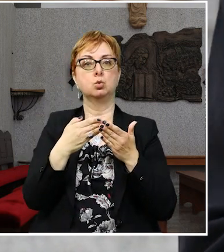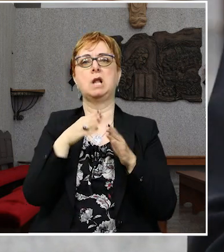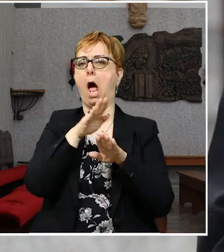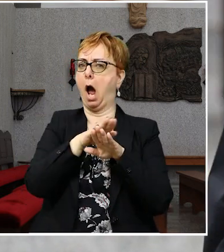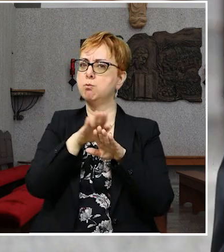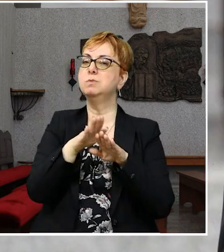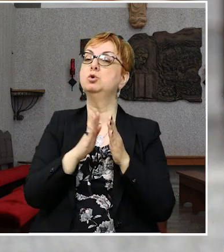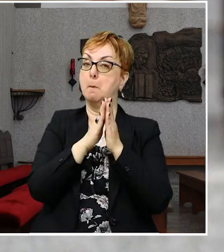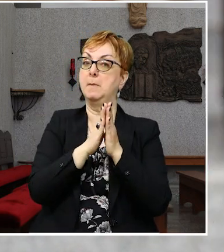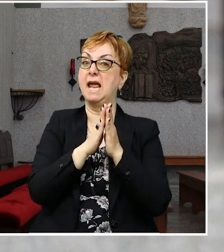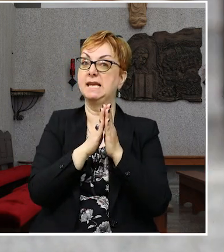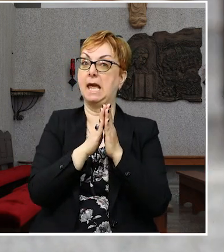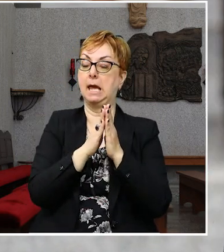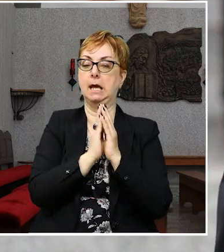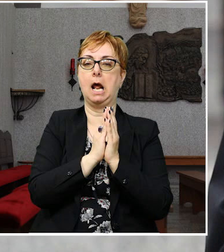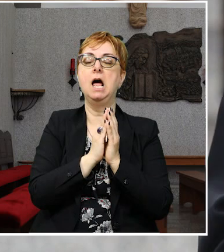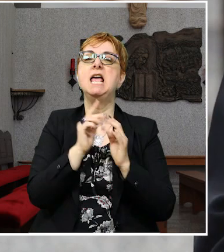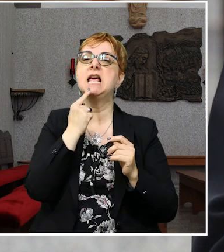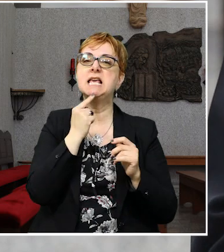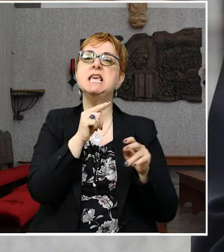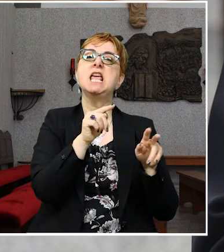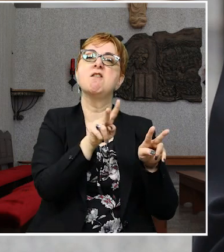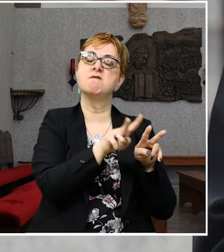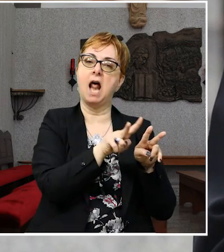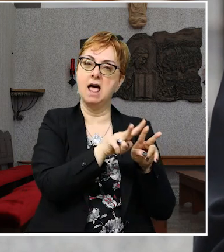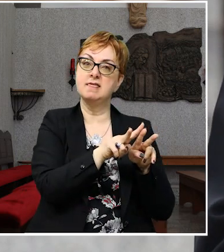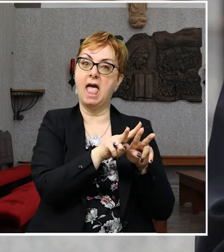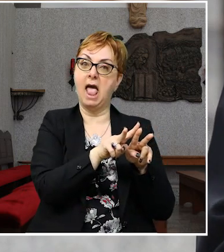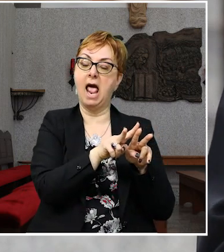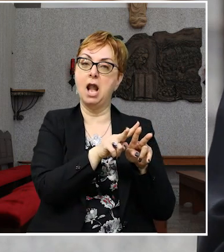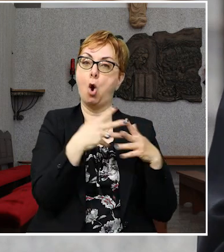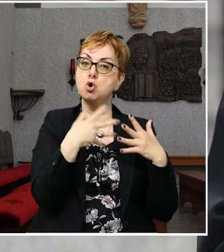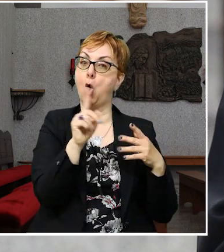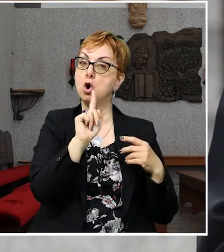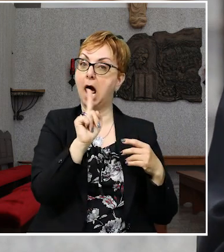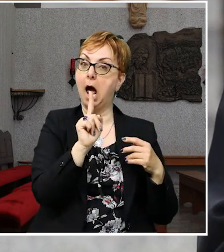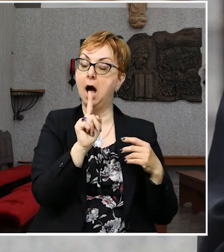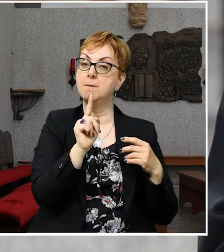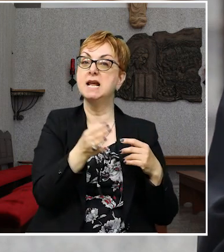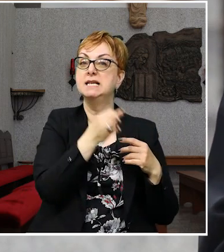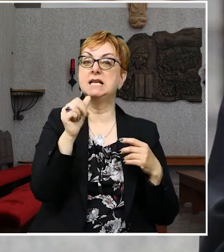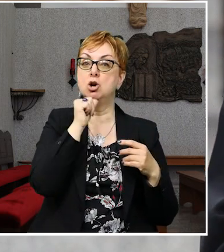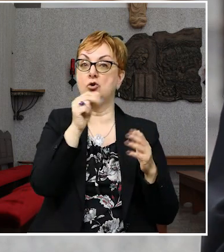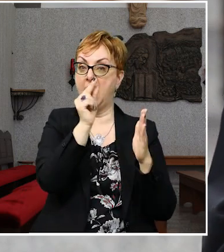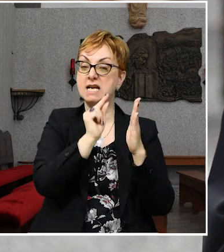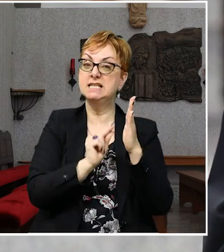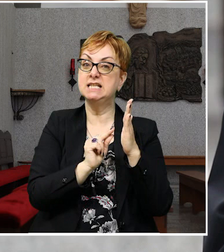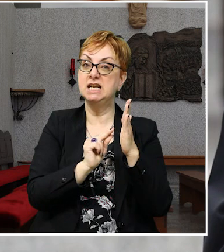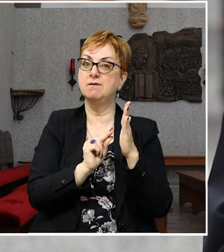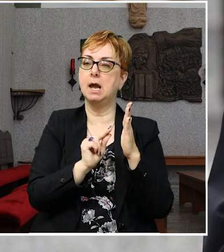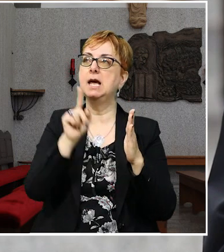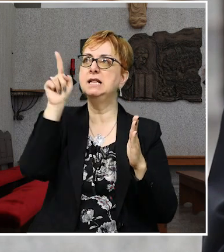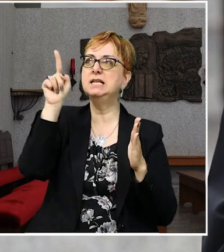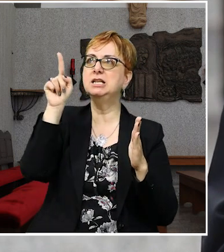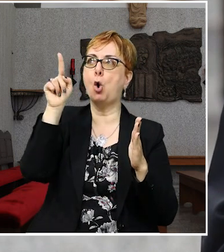mi aiuta. Chi infatti non ama il proprio fratello che vede, scrive San Giovanni, non può amare